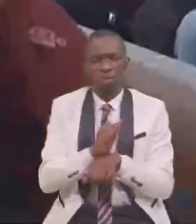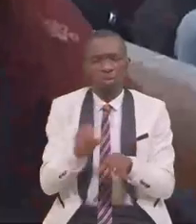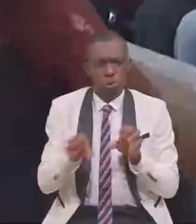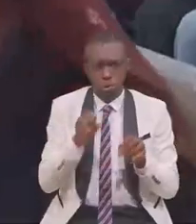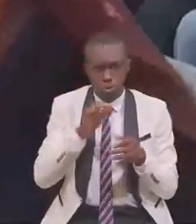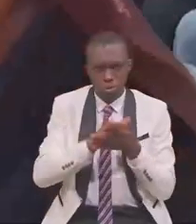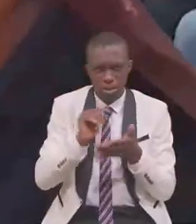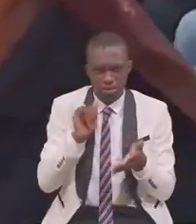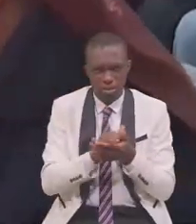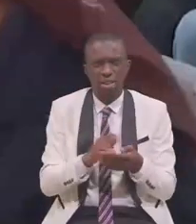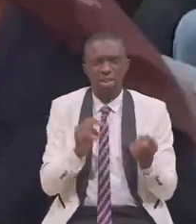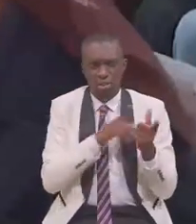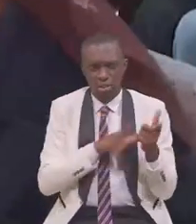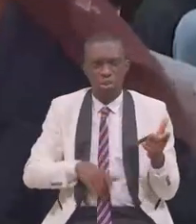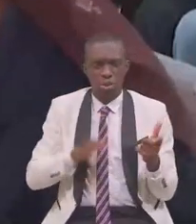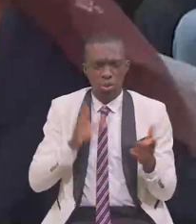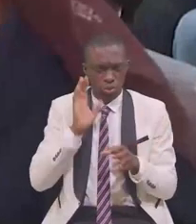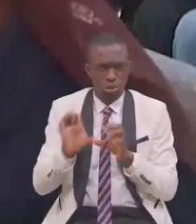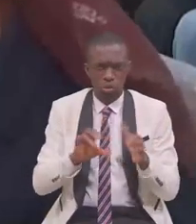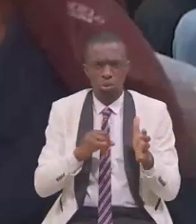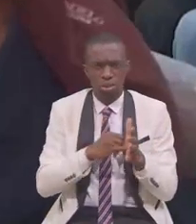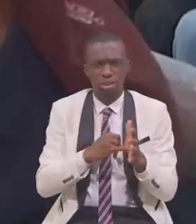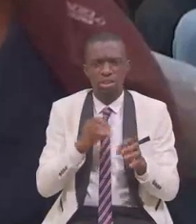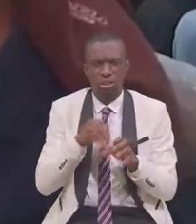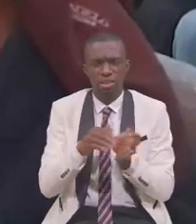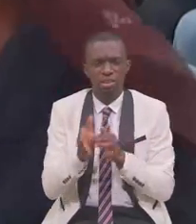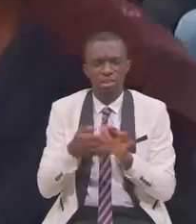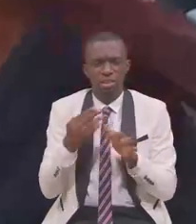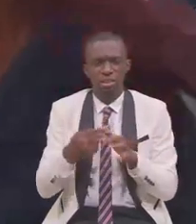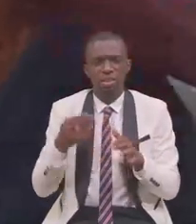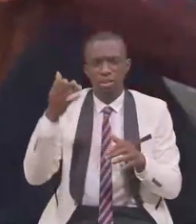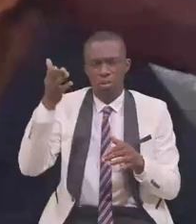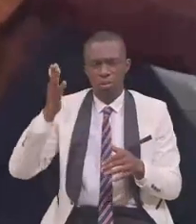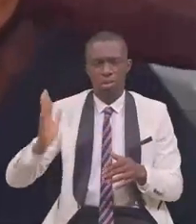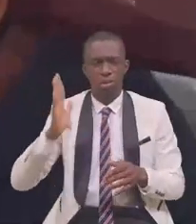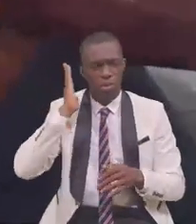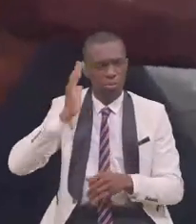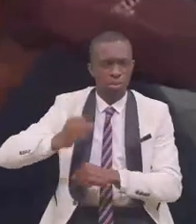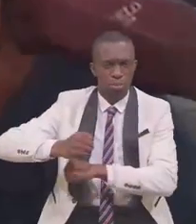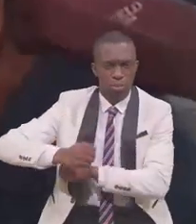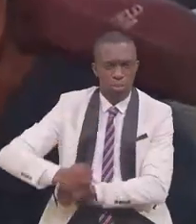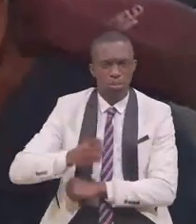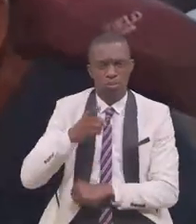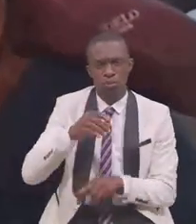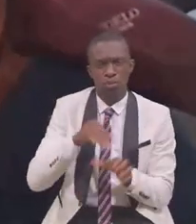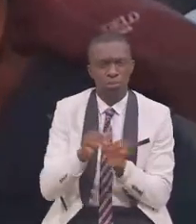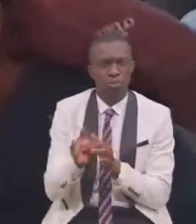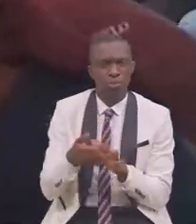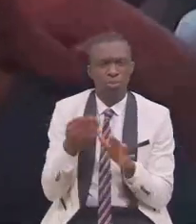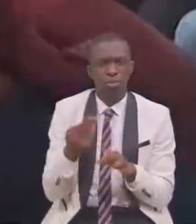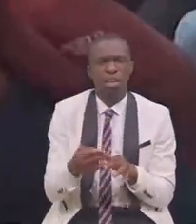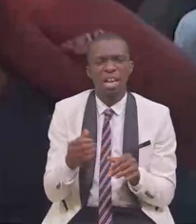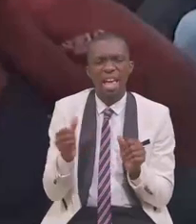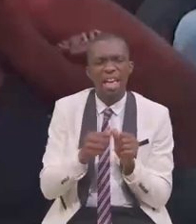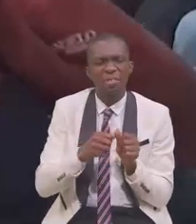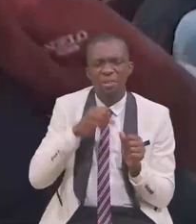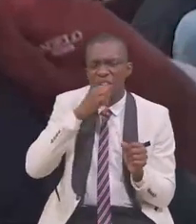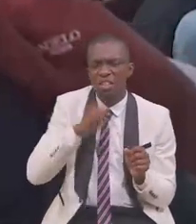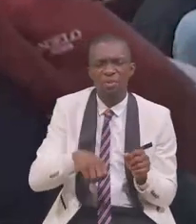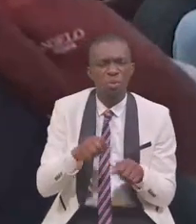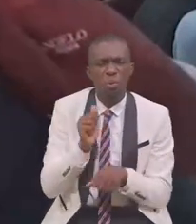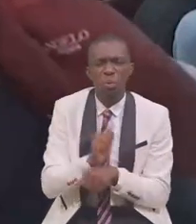croyez? Le Seigneur le fera. Il vous préservera. Il vous protégera. Et toute œuvre mauvaise,